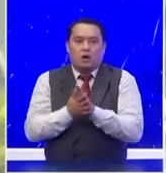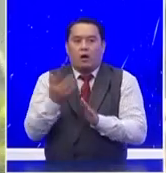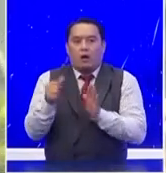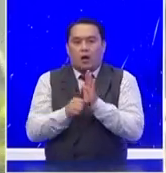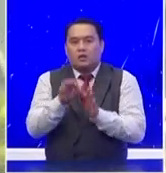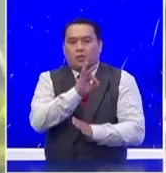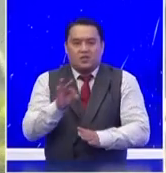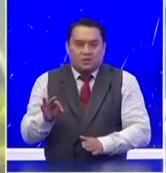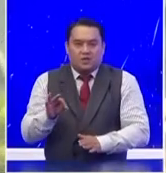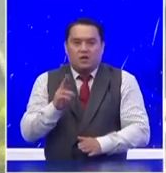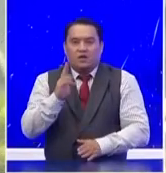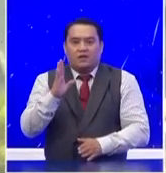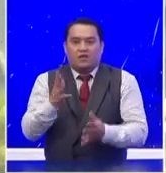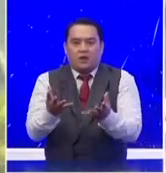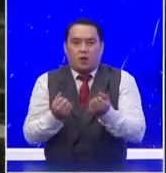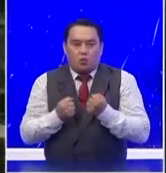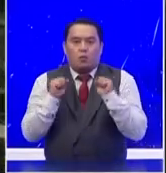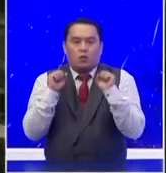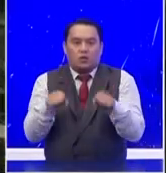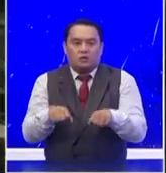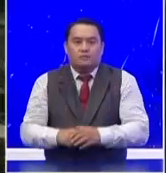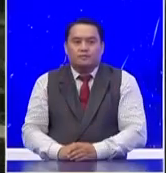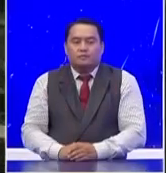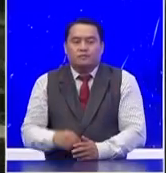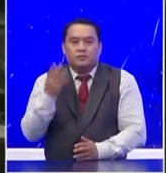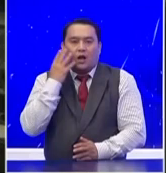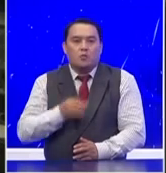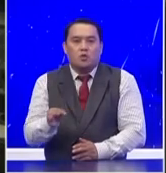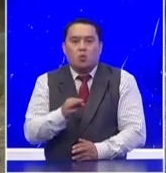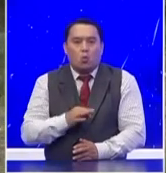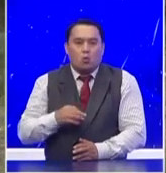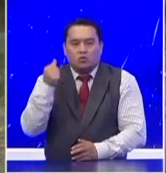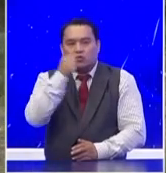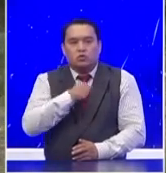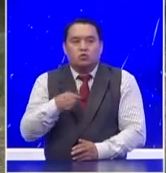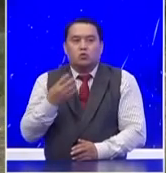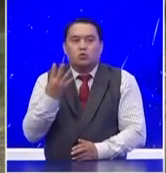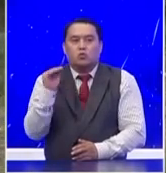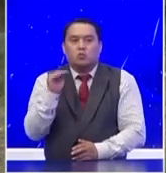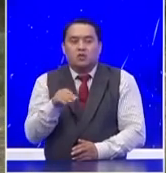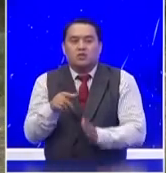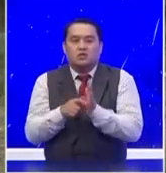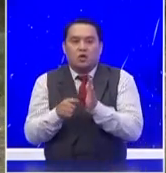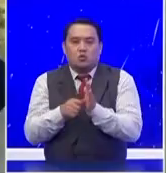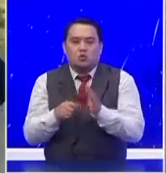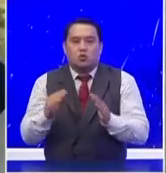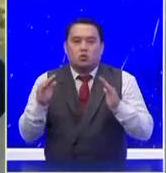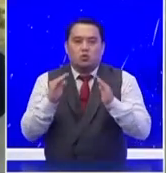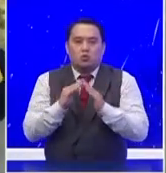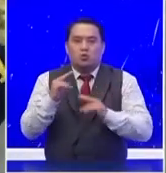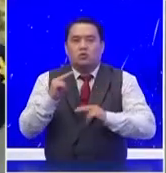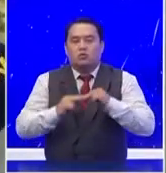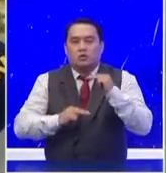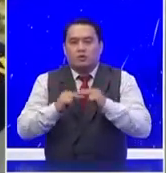6%-мен квартира алуға болады екен. Жалпы Алматы облысында жыл басынан 4811 отбасы шаңырақ көтеріпті.